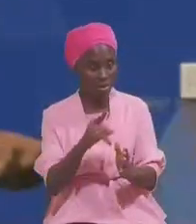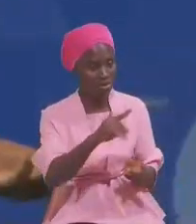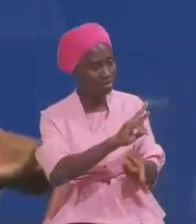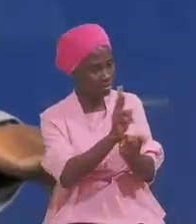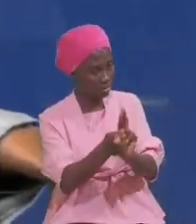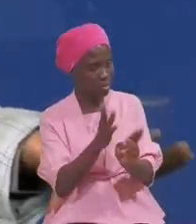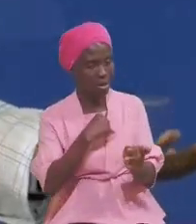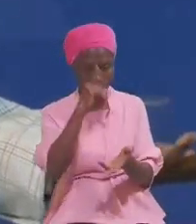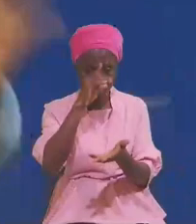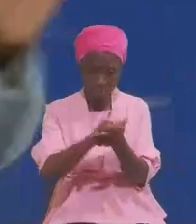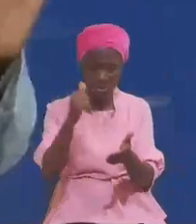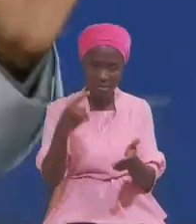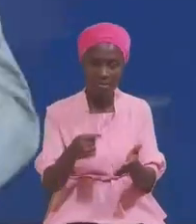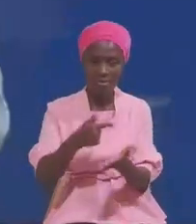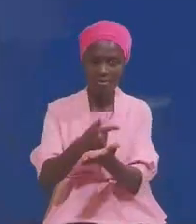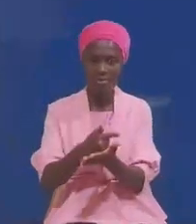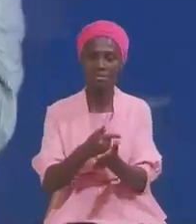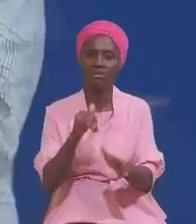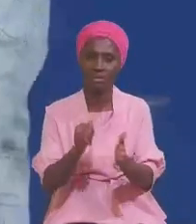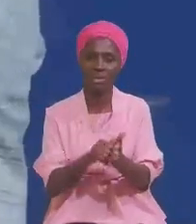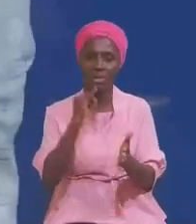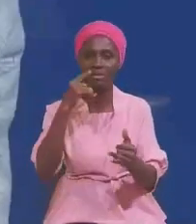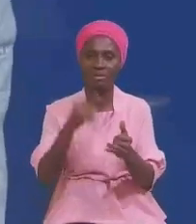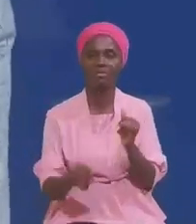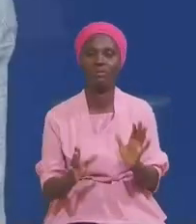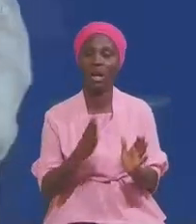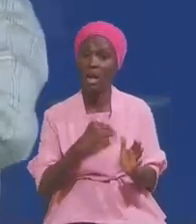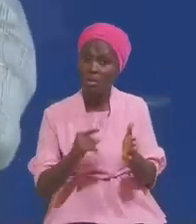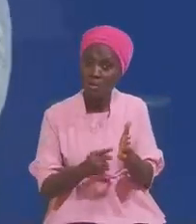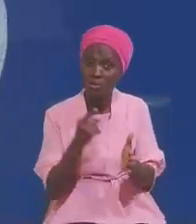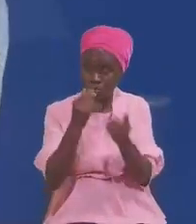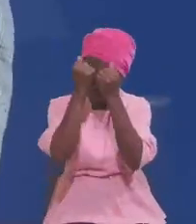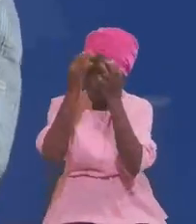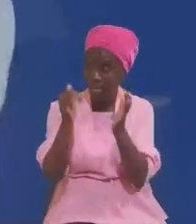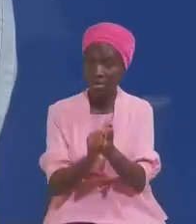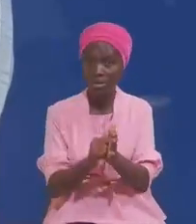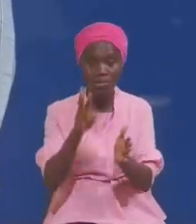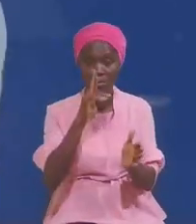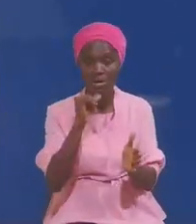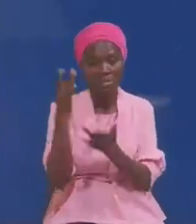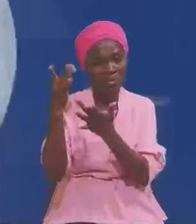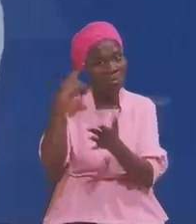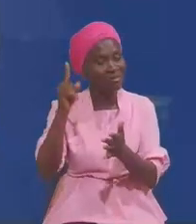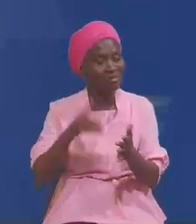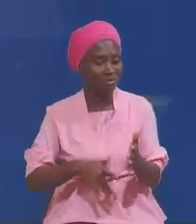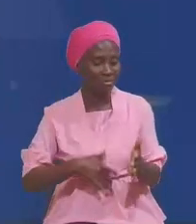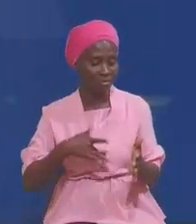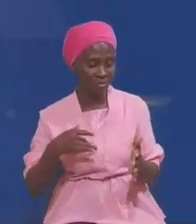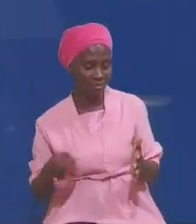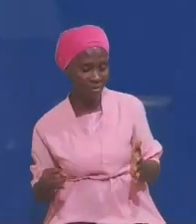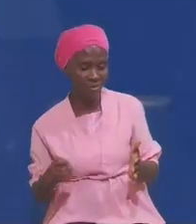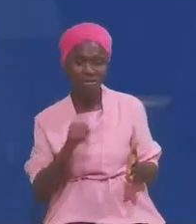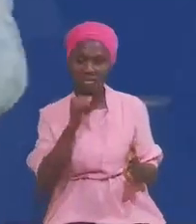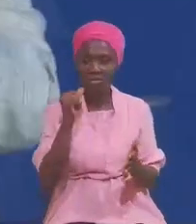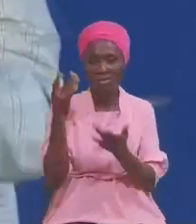repens-toi et crois l'évangile, c'est fini. Et dès que tu fais ça, tu n'attends pas le sentiment, tu n'attends pas que je